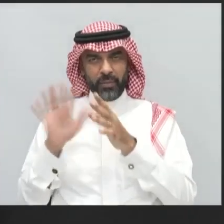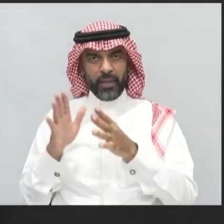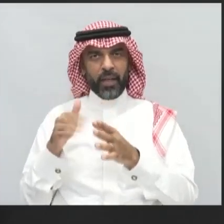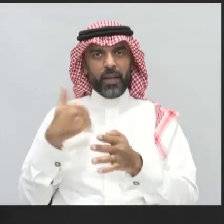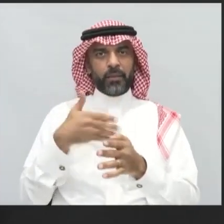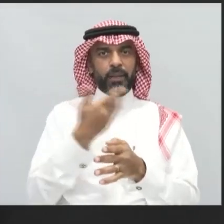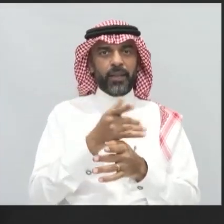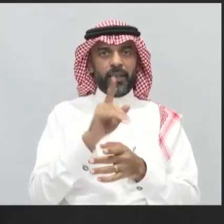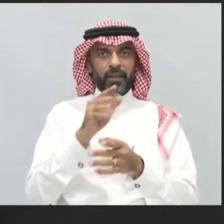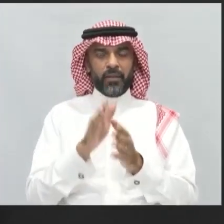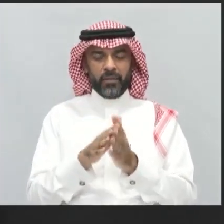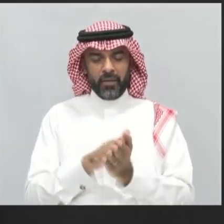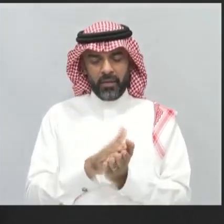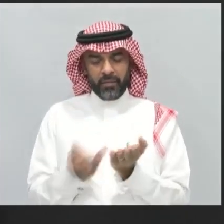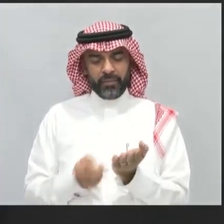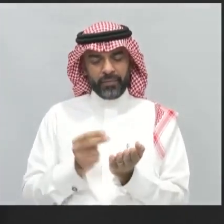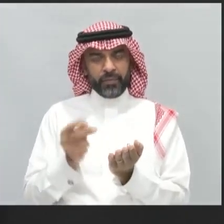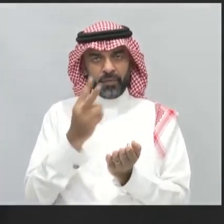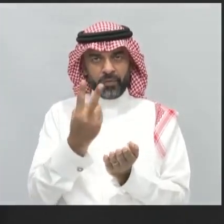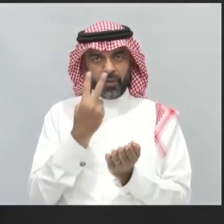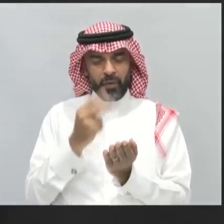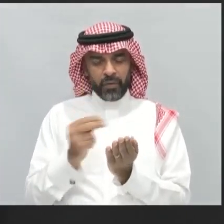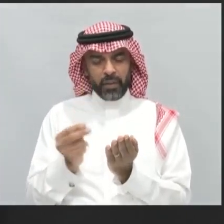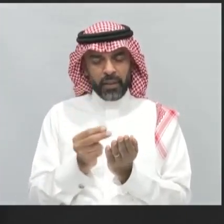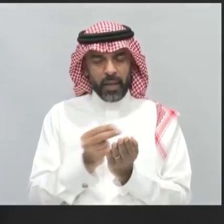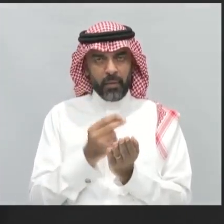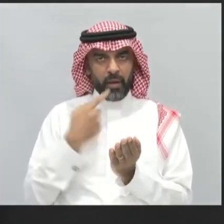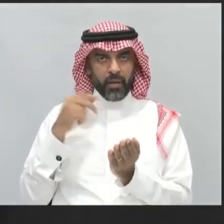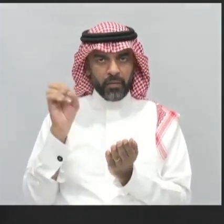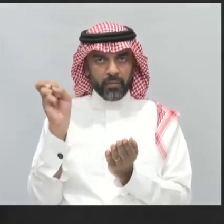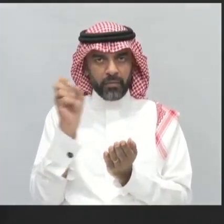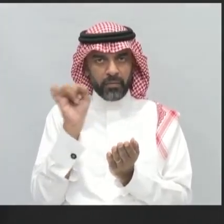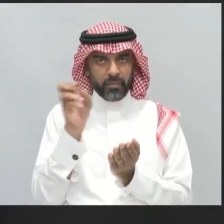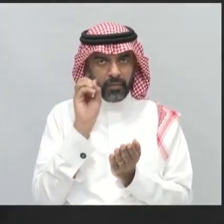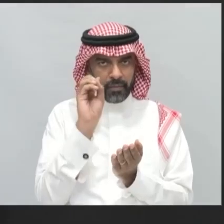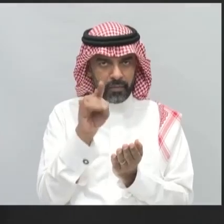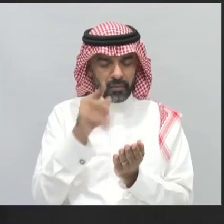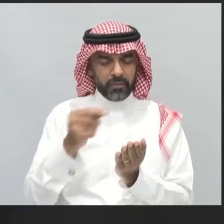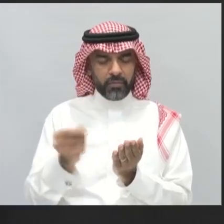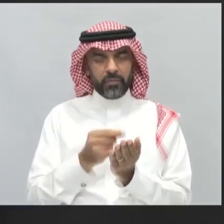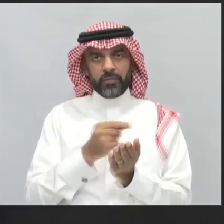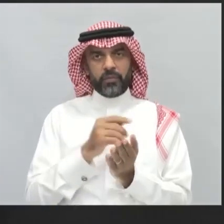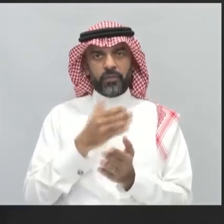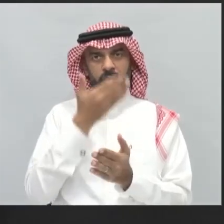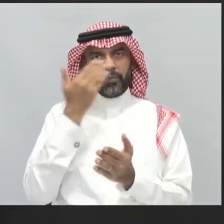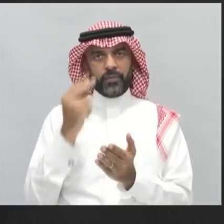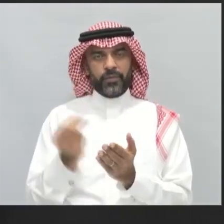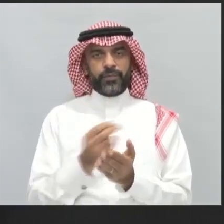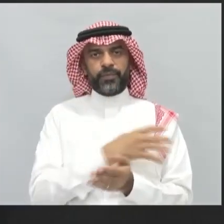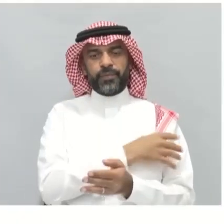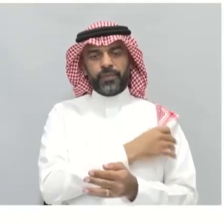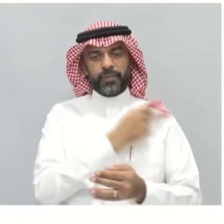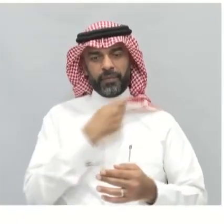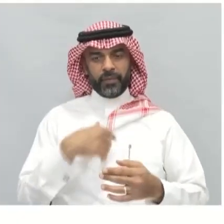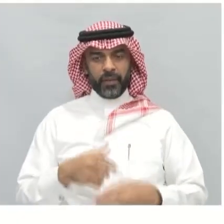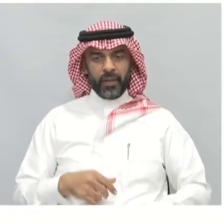الافعال التي تنتهي بالف لينه وهي اكثر من الفعل الثلاثي في هذه القائم يقول